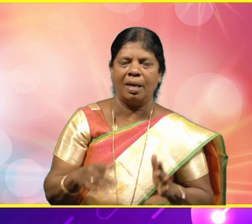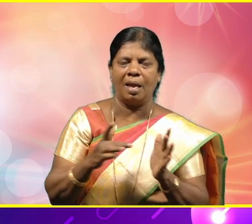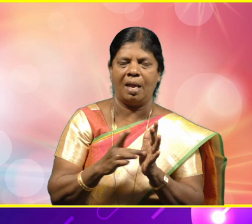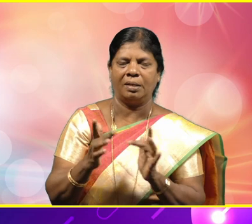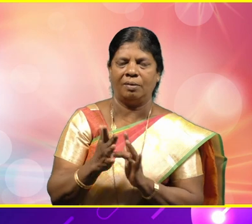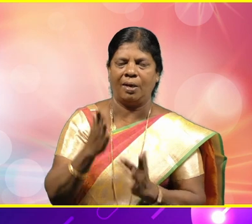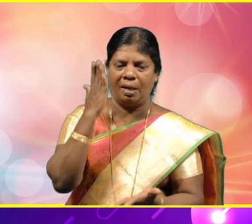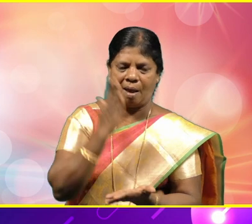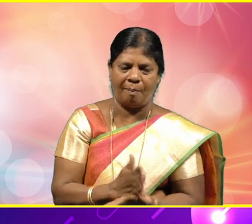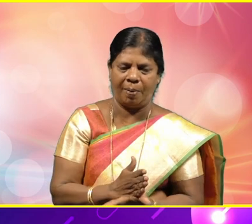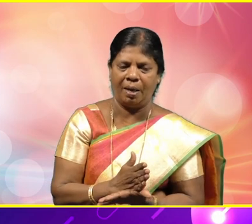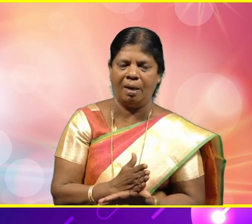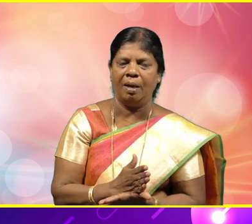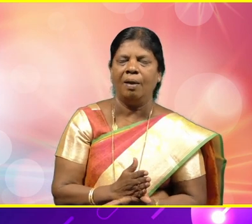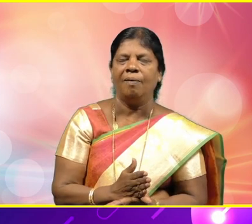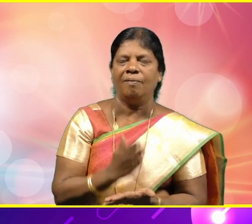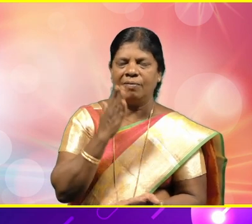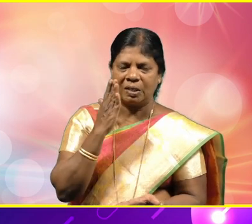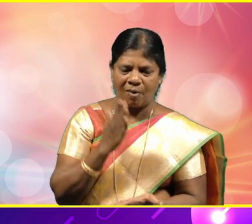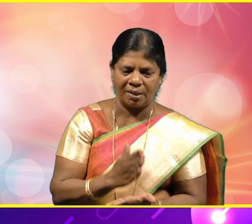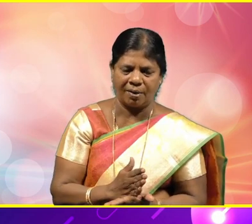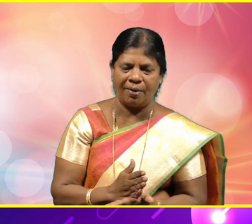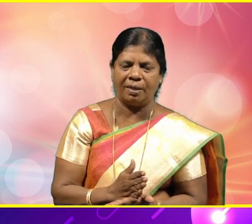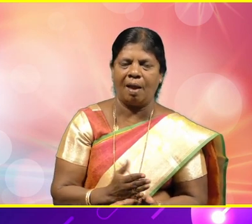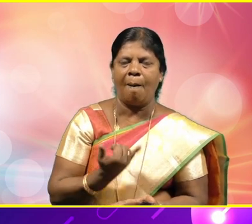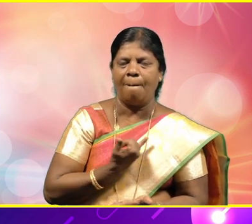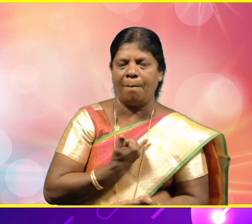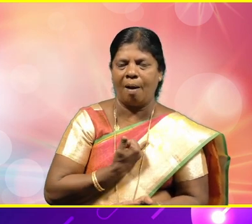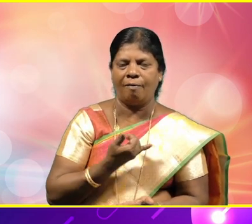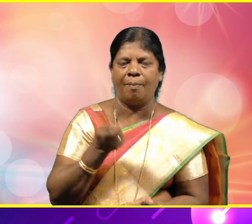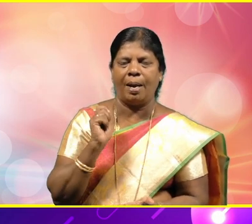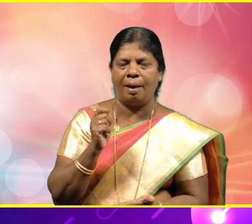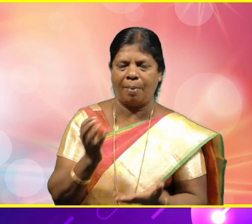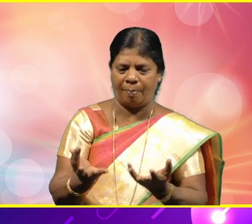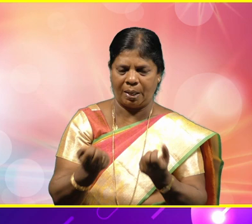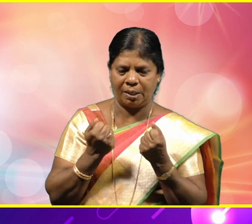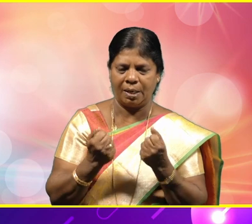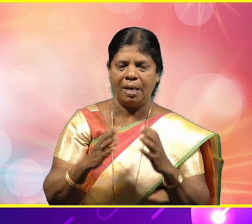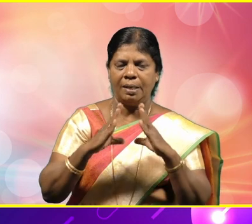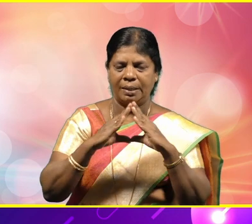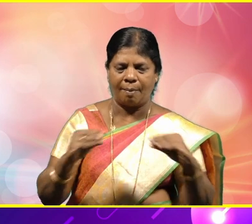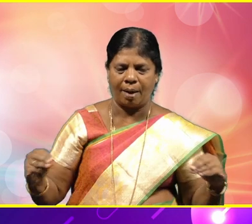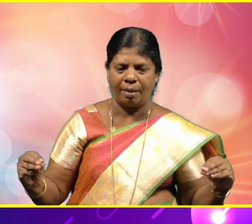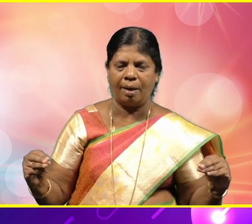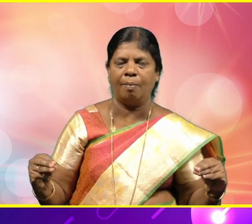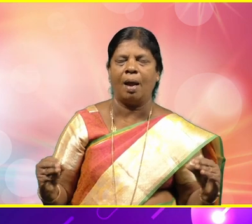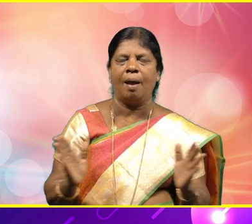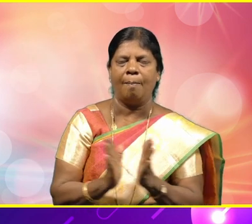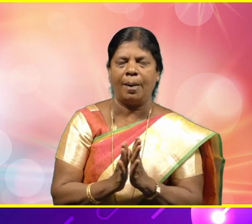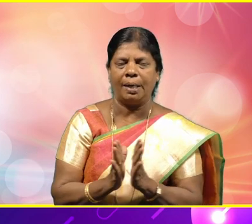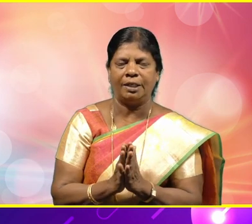நம்பி விசுவாசம் வைத்து பாவ மன்னிப்பை பெற்று சமாதானமான